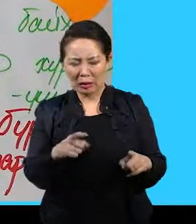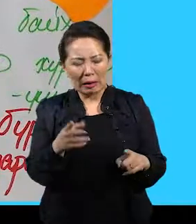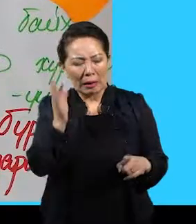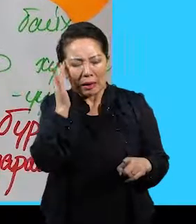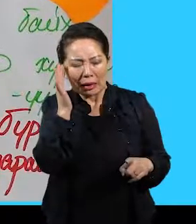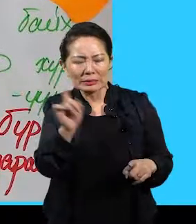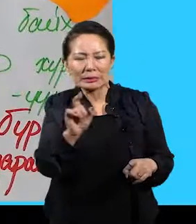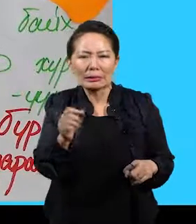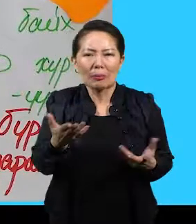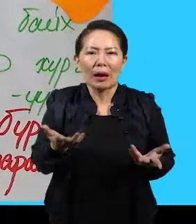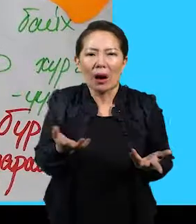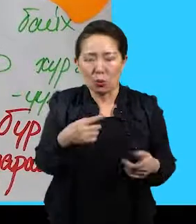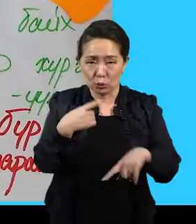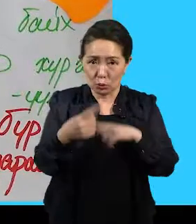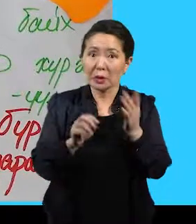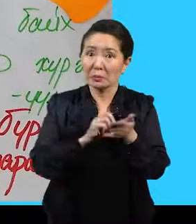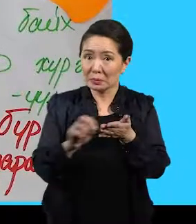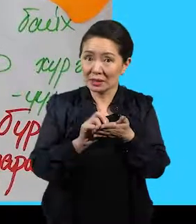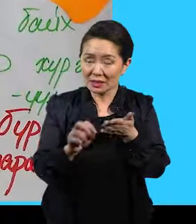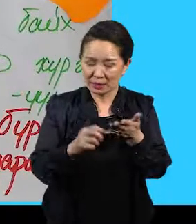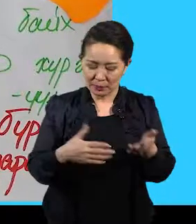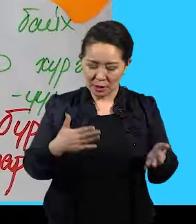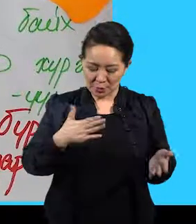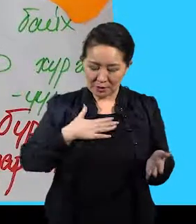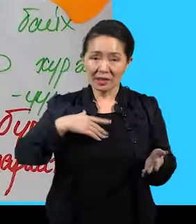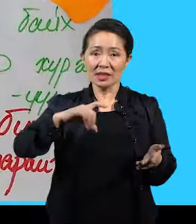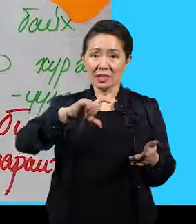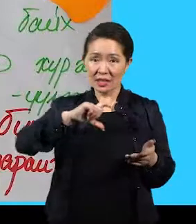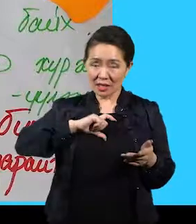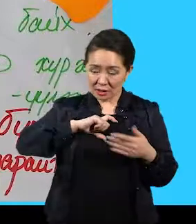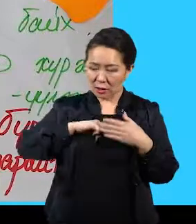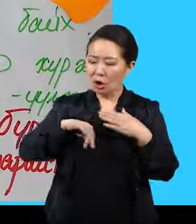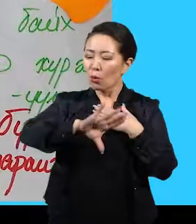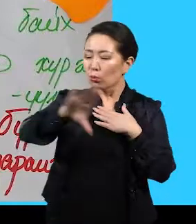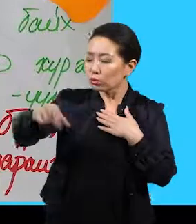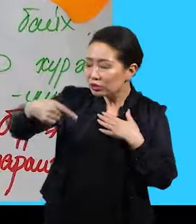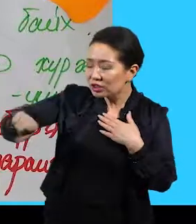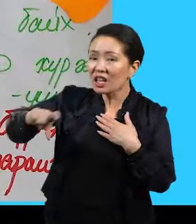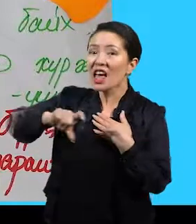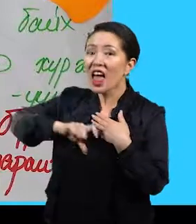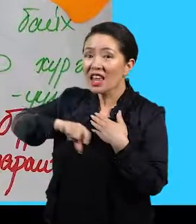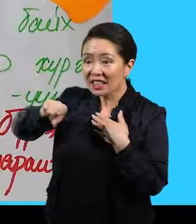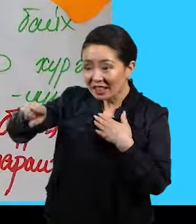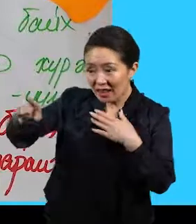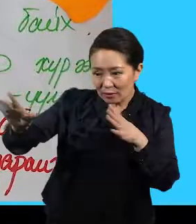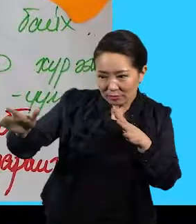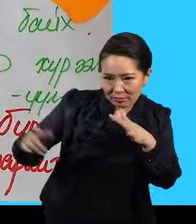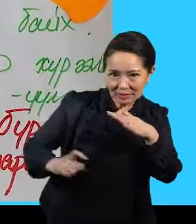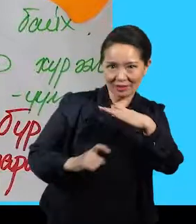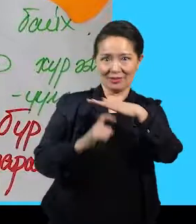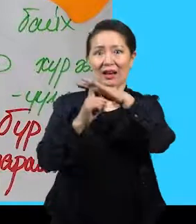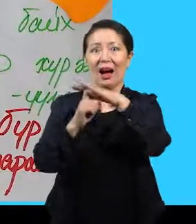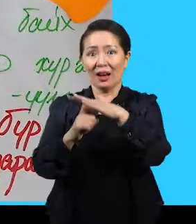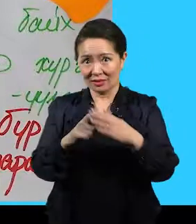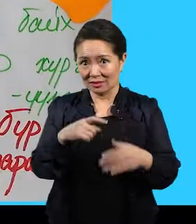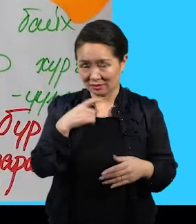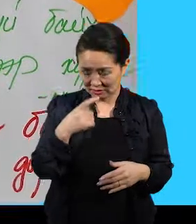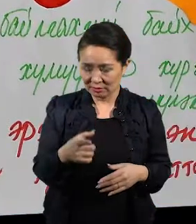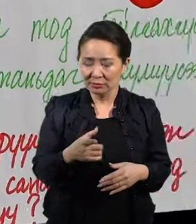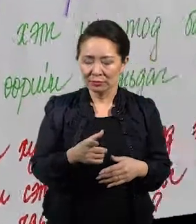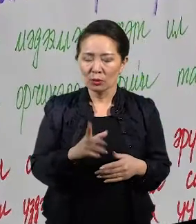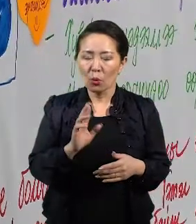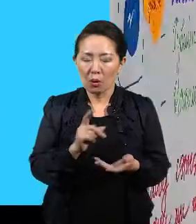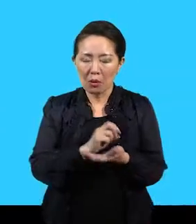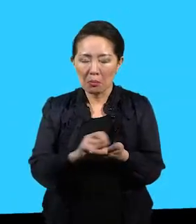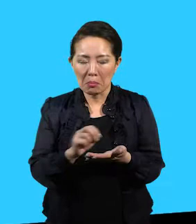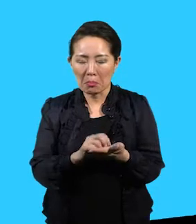талаар бичсэн байгаа. Тэгээд миний эрх бусдын эрхээр хязгаарлагдана гэж ерөнхийдөө манай багийн зөвлөмж юм.